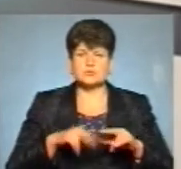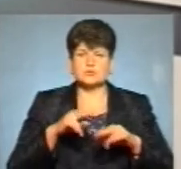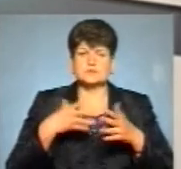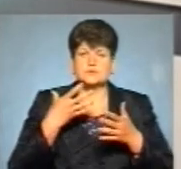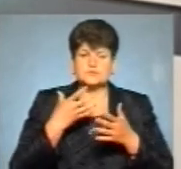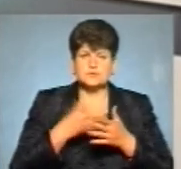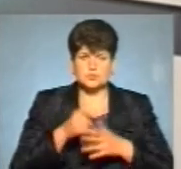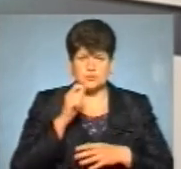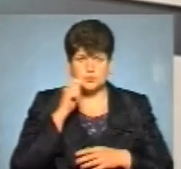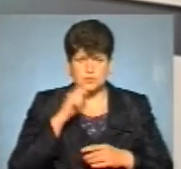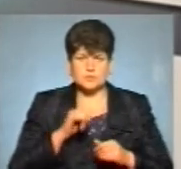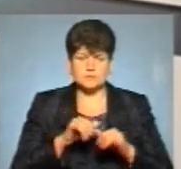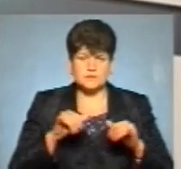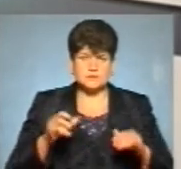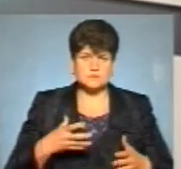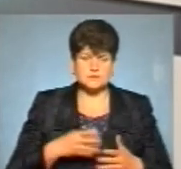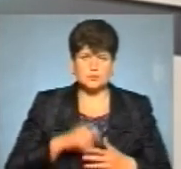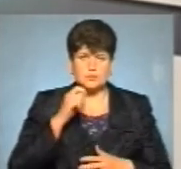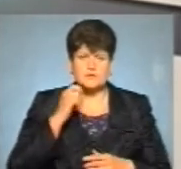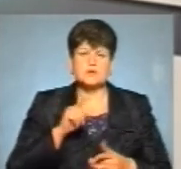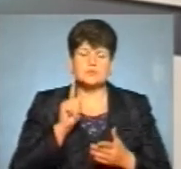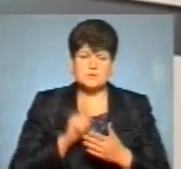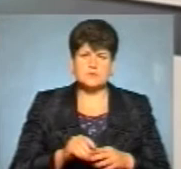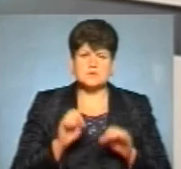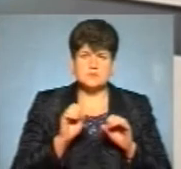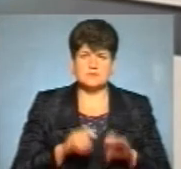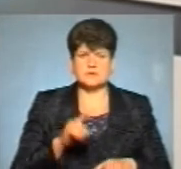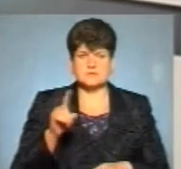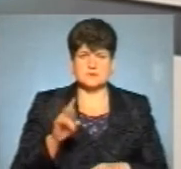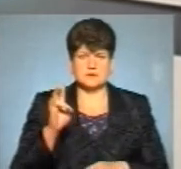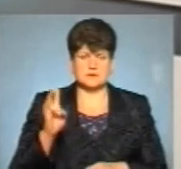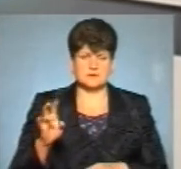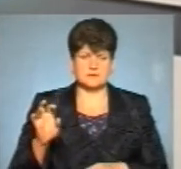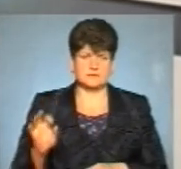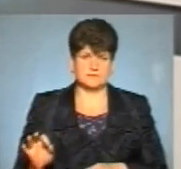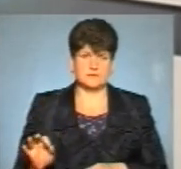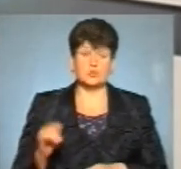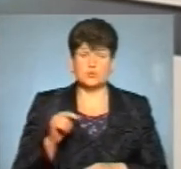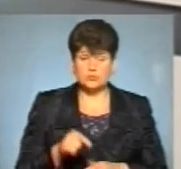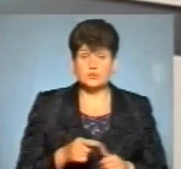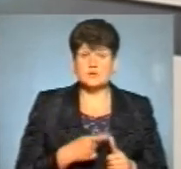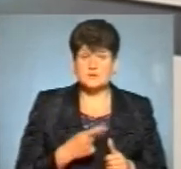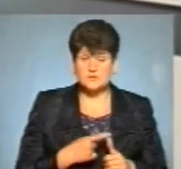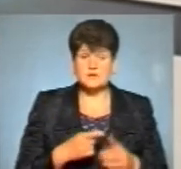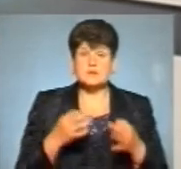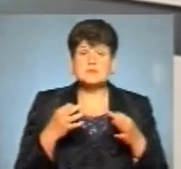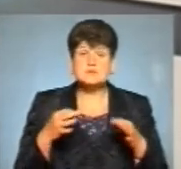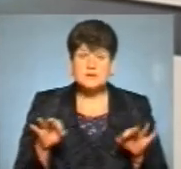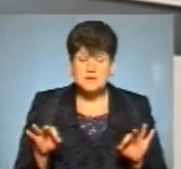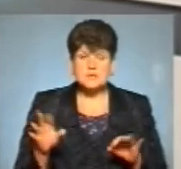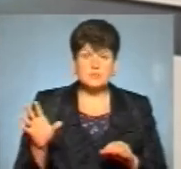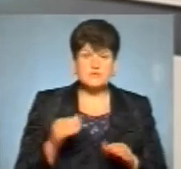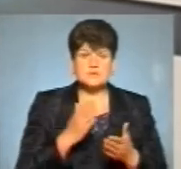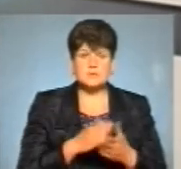вони однозначно мають здавати незалежне зовнішнє оцінювання. Тому воно і називається незалежне, бо всі мають